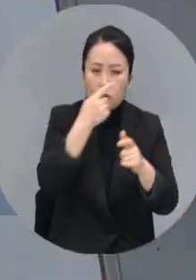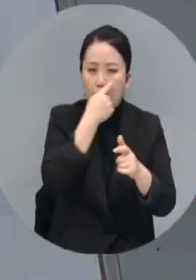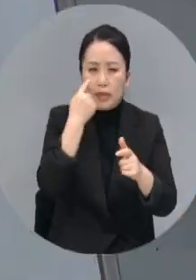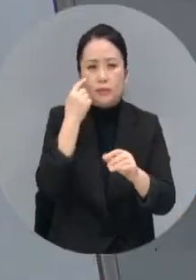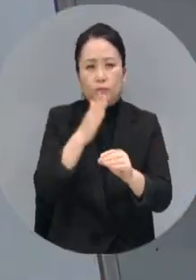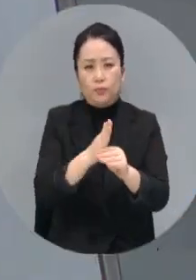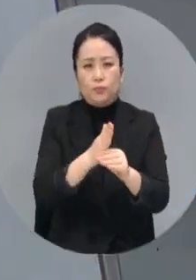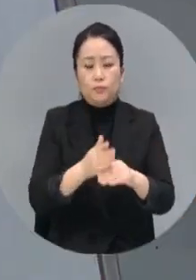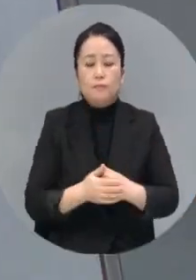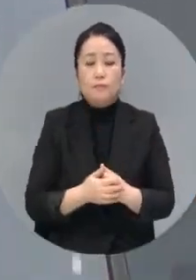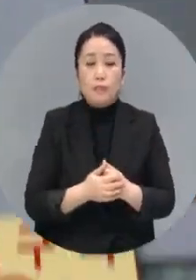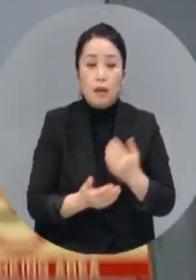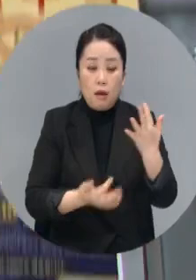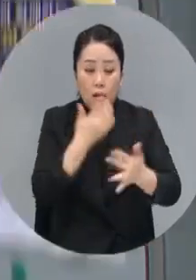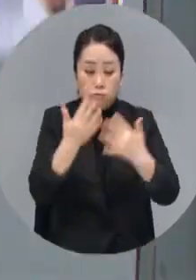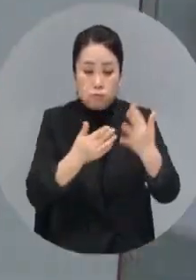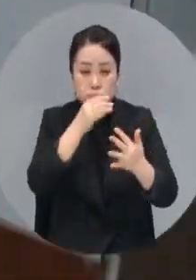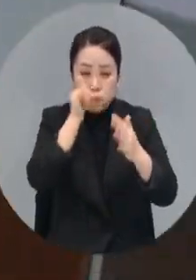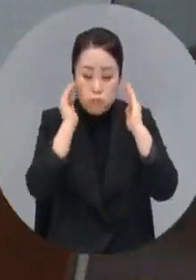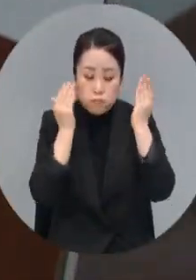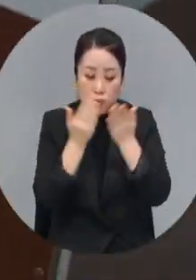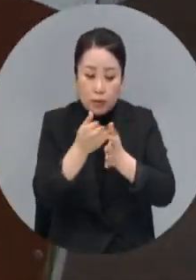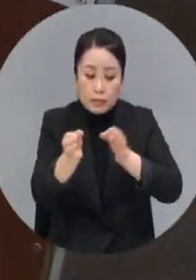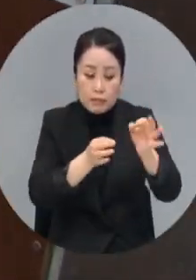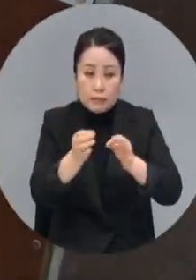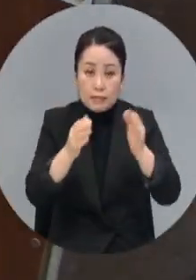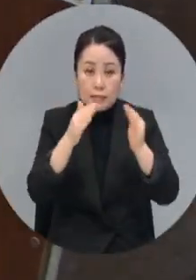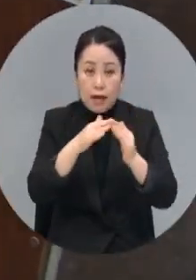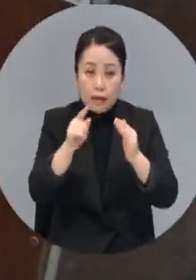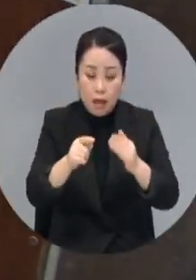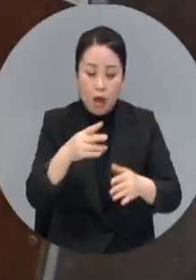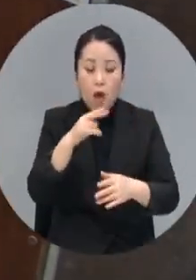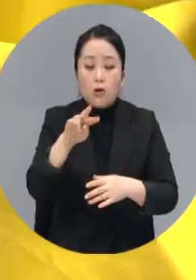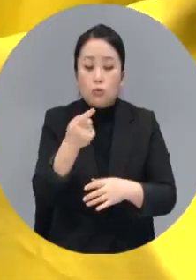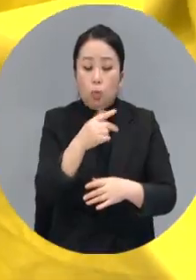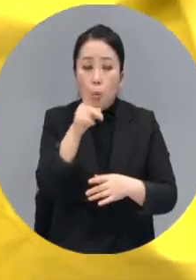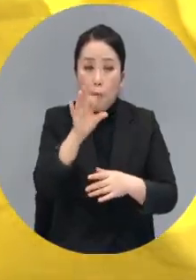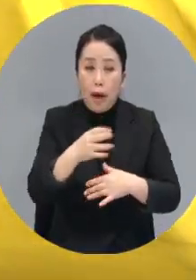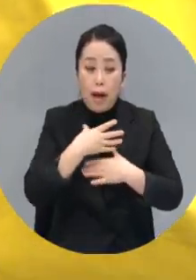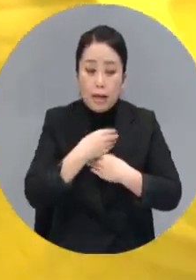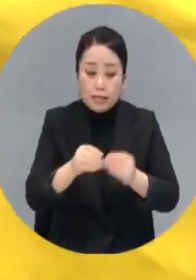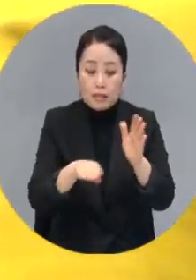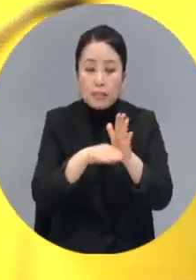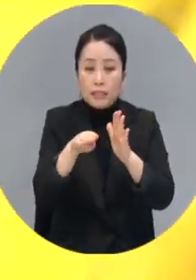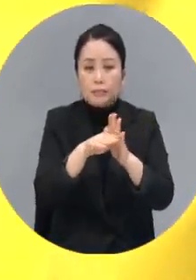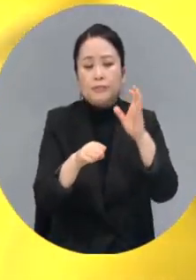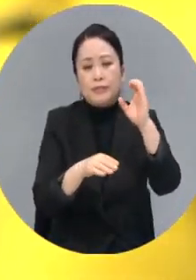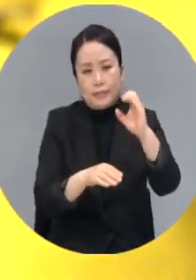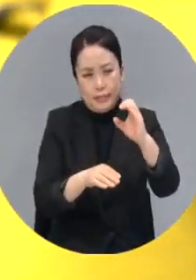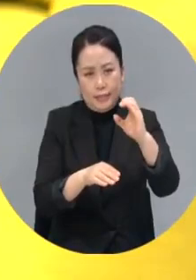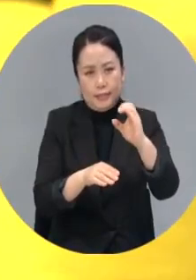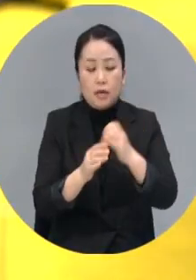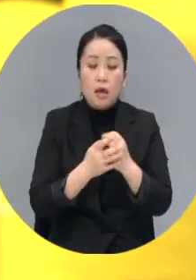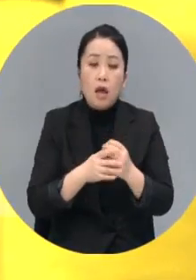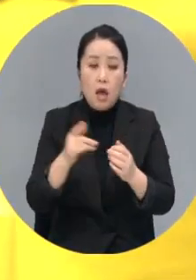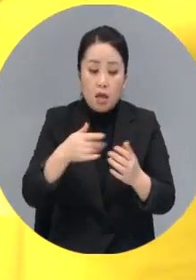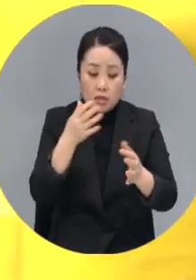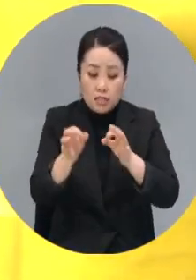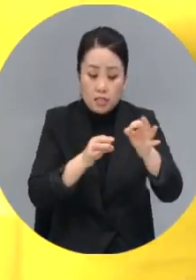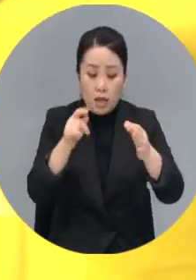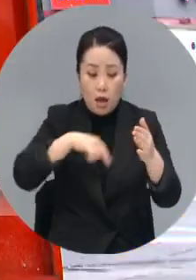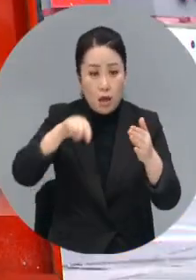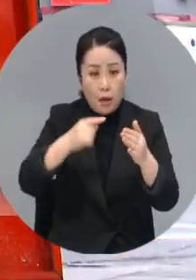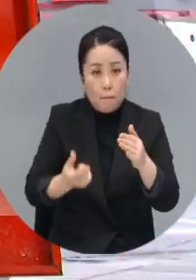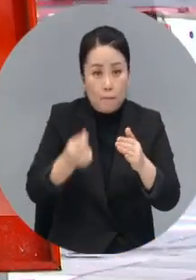있습니다. 불이 난 해운대 시장의 소방 안전 등급은 보통 수준인 C등급. 시장 안에는 불을 재빨리 진압할